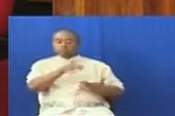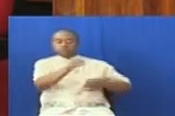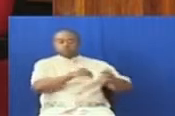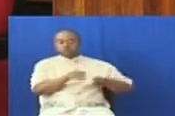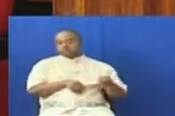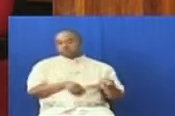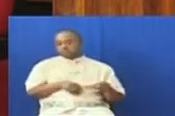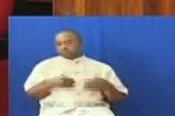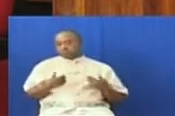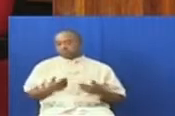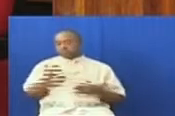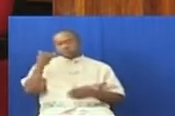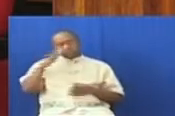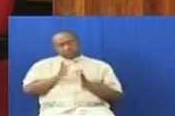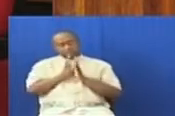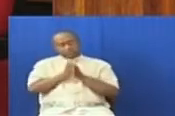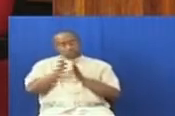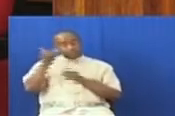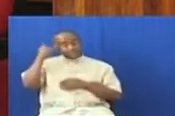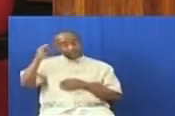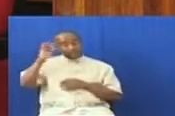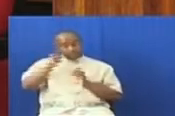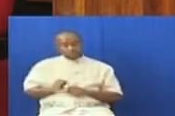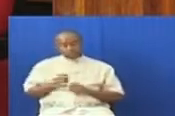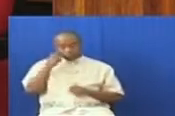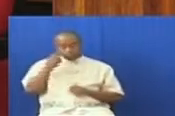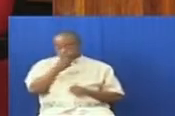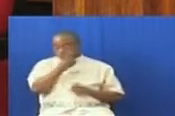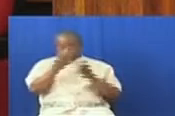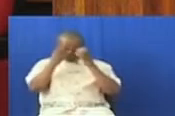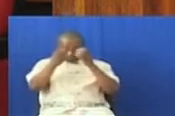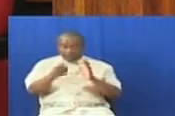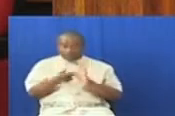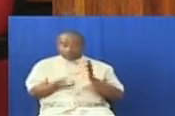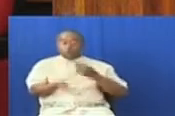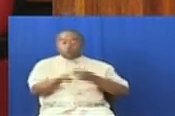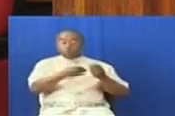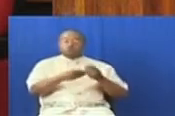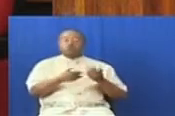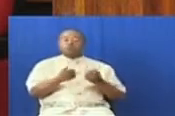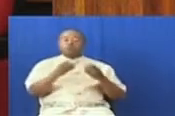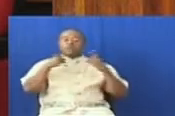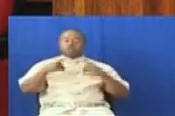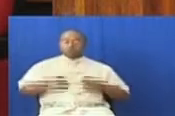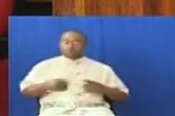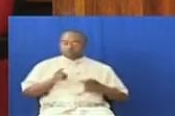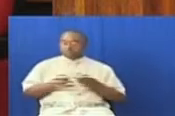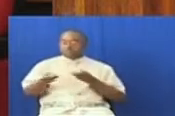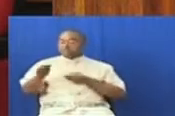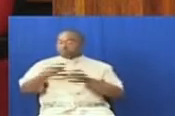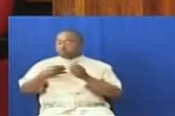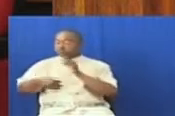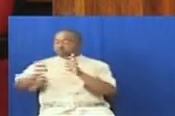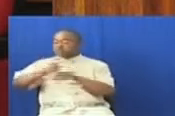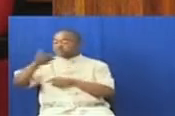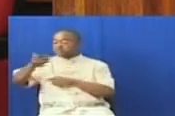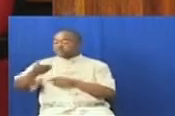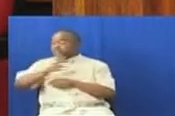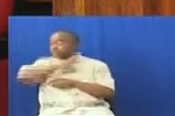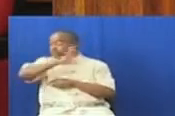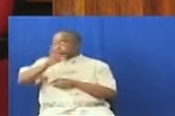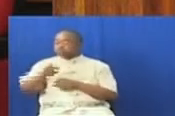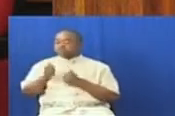kwa sababu hizi posho tunazolalamika za madiwani, posho ya mwenyekiti wa vijiji, zote hizi zinatokana na makusanyo